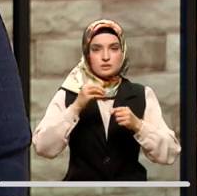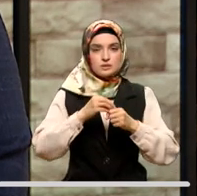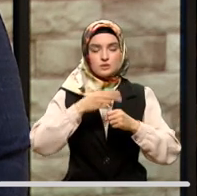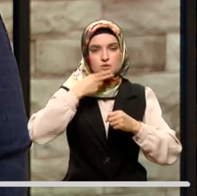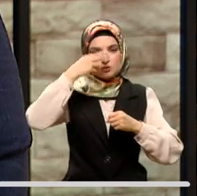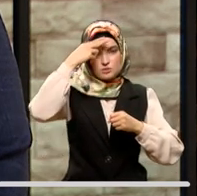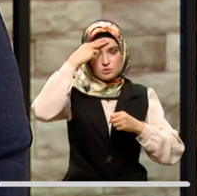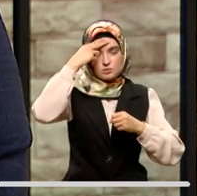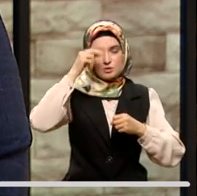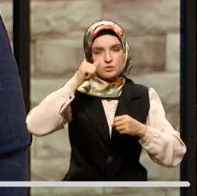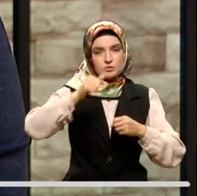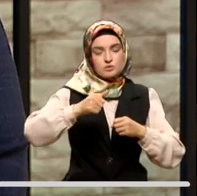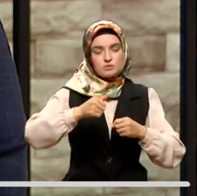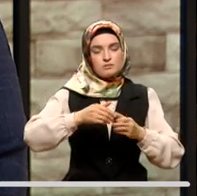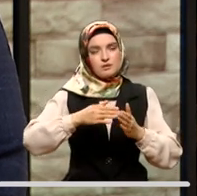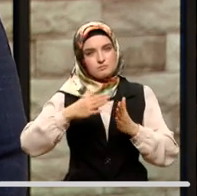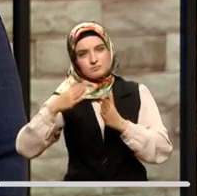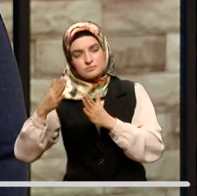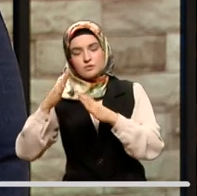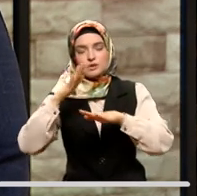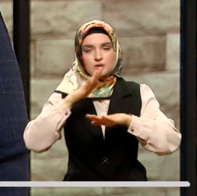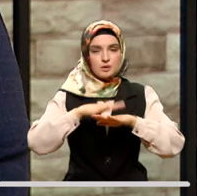cumaya o sorumluluğun yerine getiren